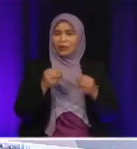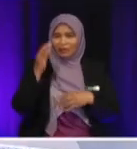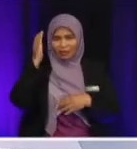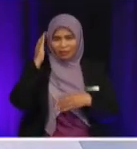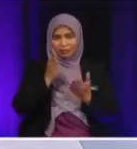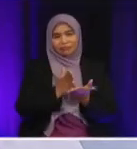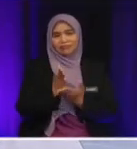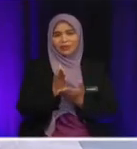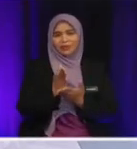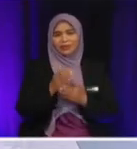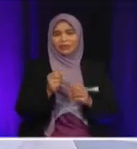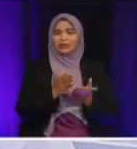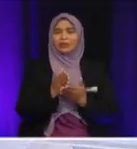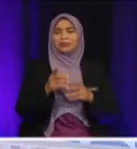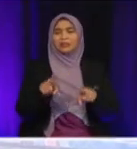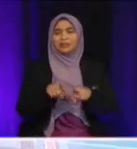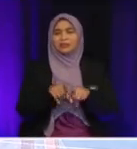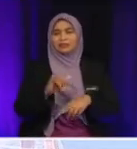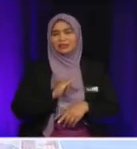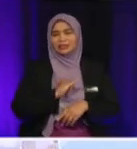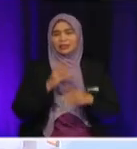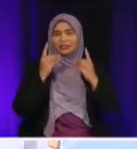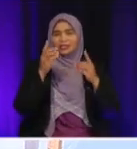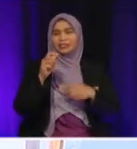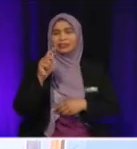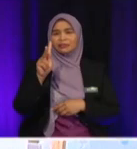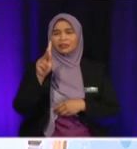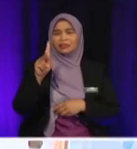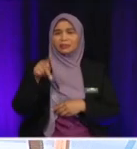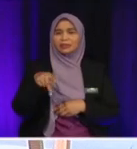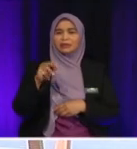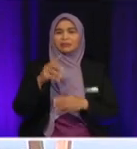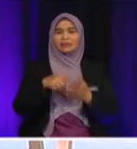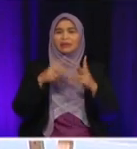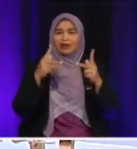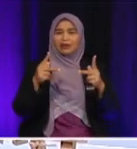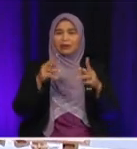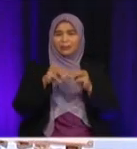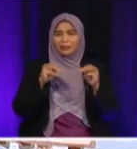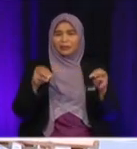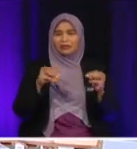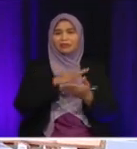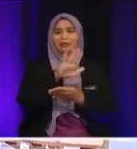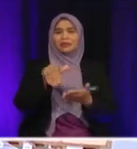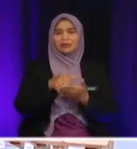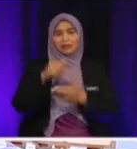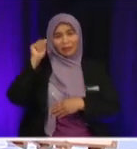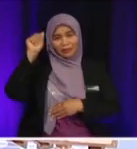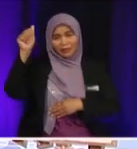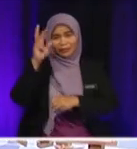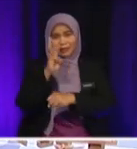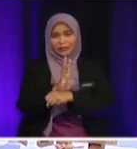bersama dengan saya, Aiman Sufian Azman di Dedek TV KPM. Apa khabar murid-murid sekalian? Assalamualaikum